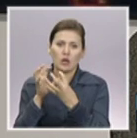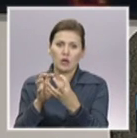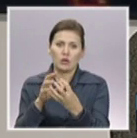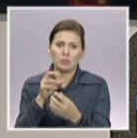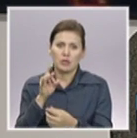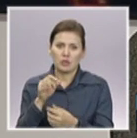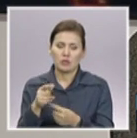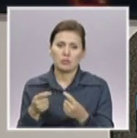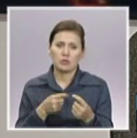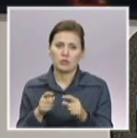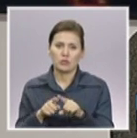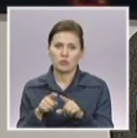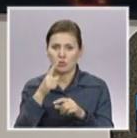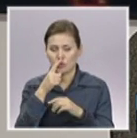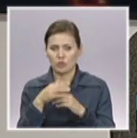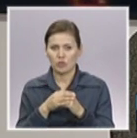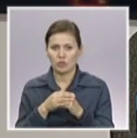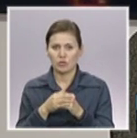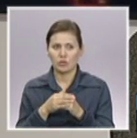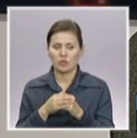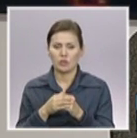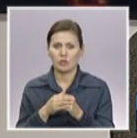автопарктің басшылары осы жақында